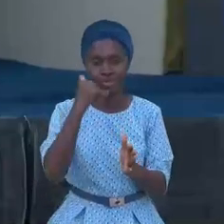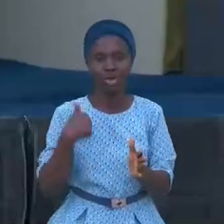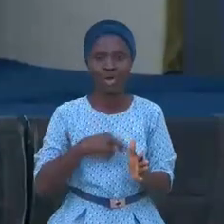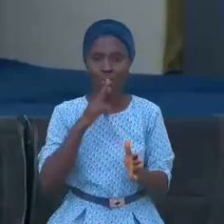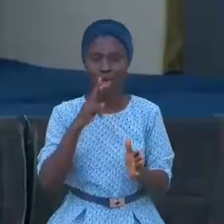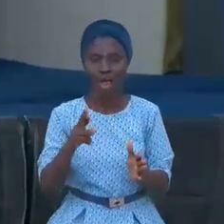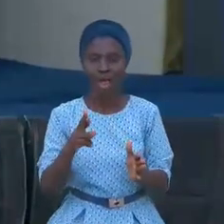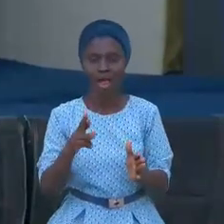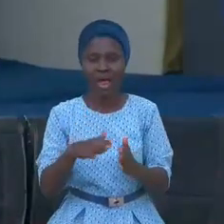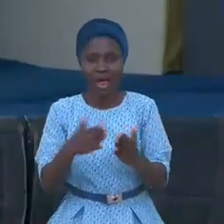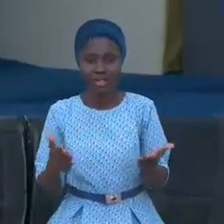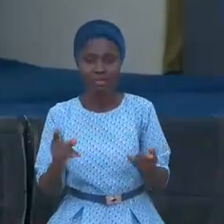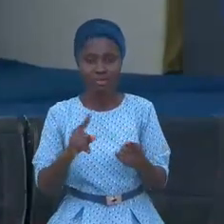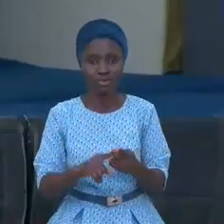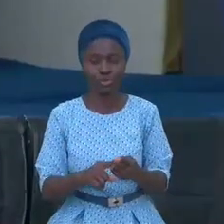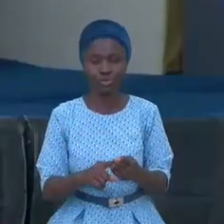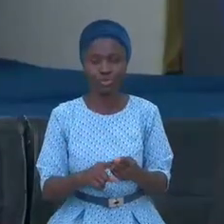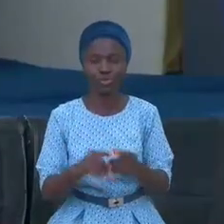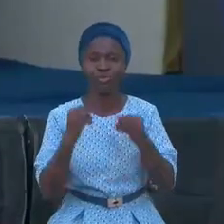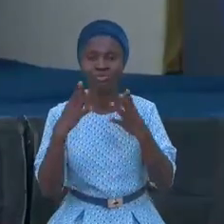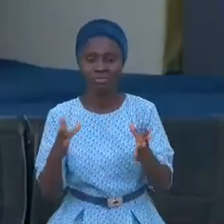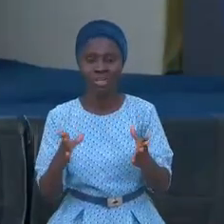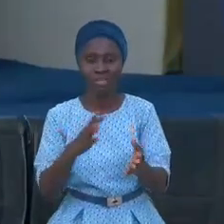pourquoi nous exposons